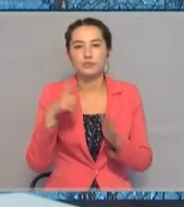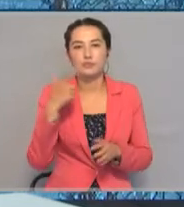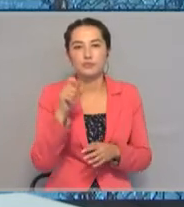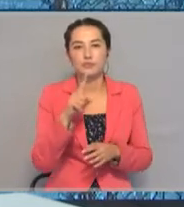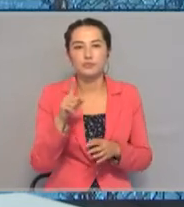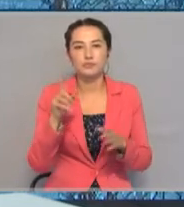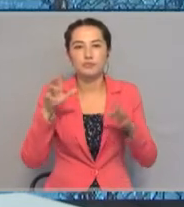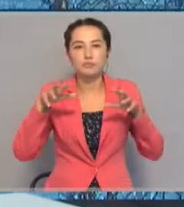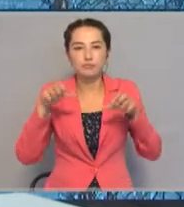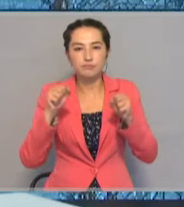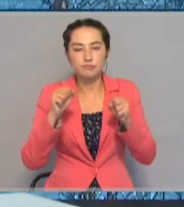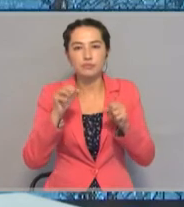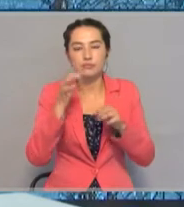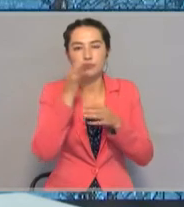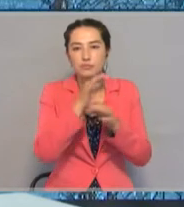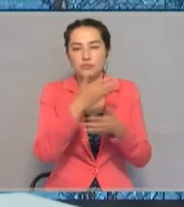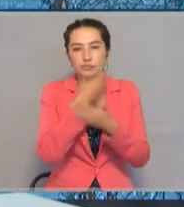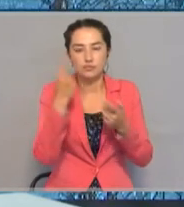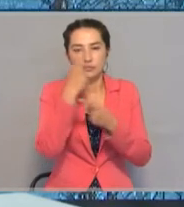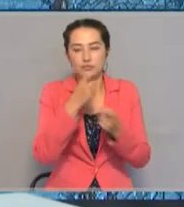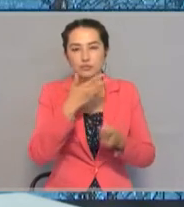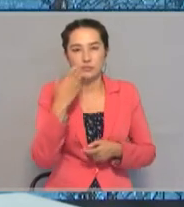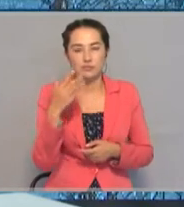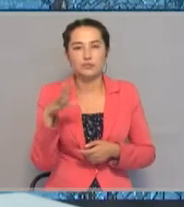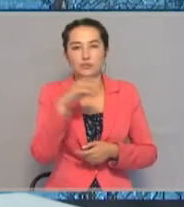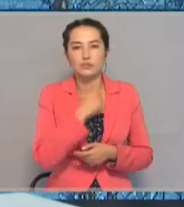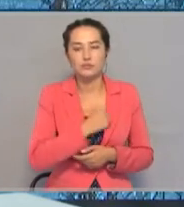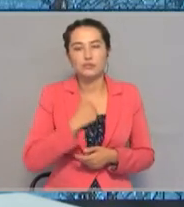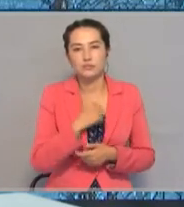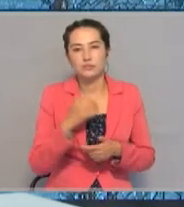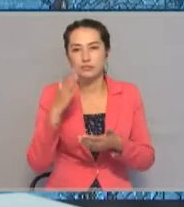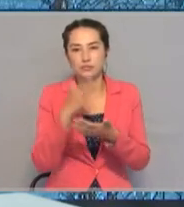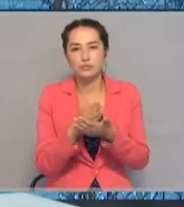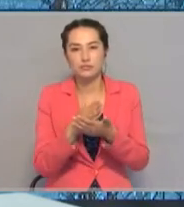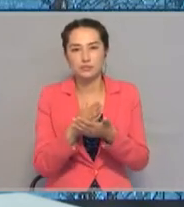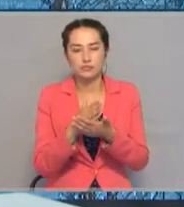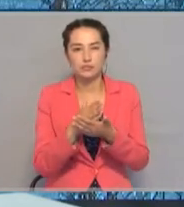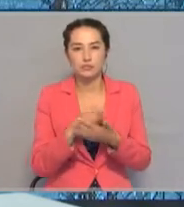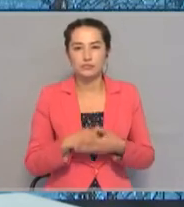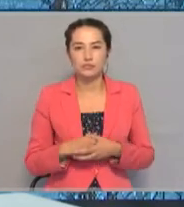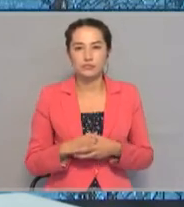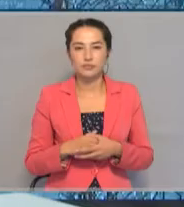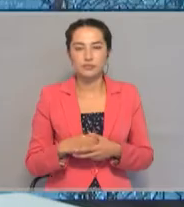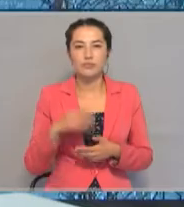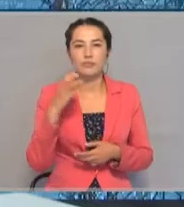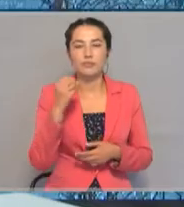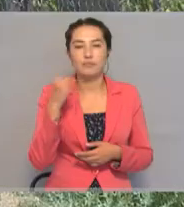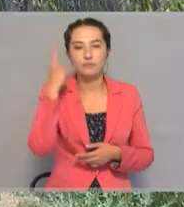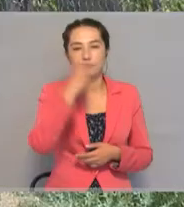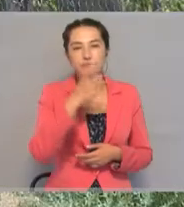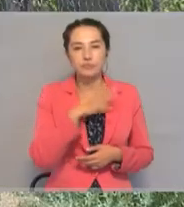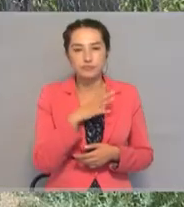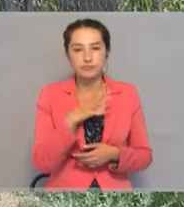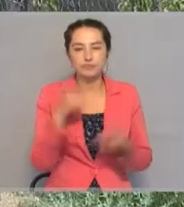өшетін жөнде еш хабар бермеген жауапты мамандарға өкпелері қарағазандай болған халықтың жан айқайы біздің арнаға жетті. Ең